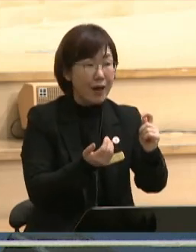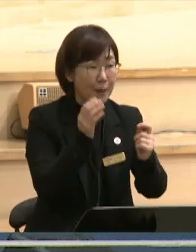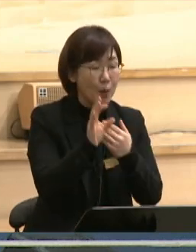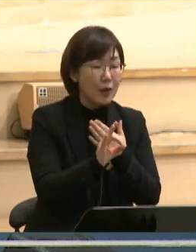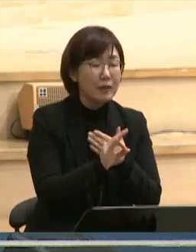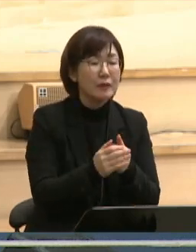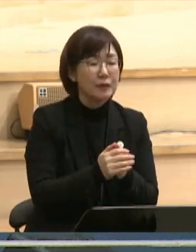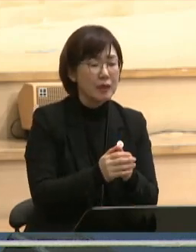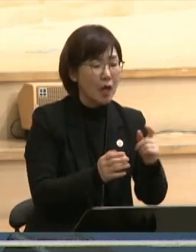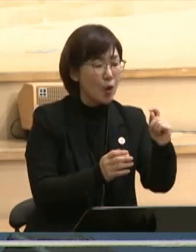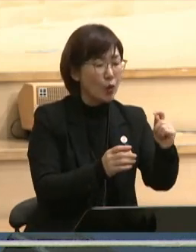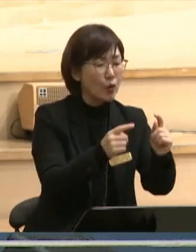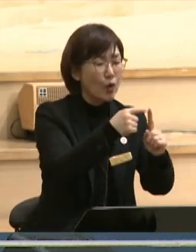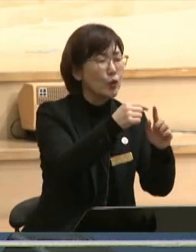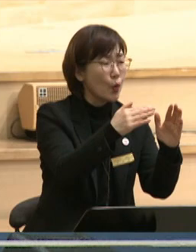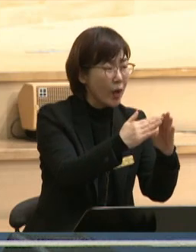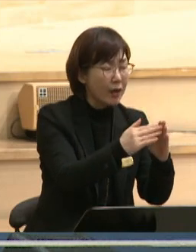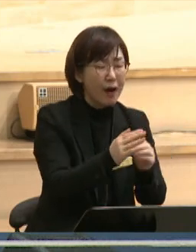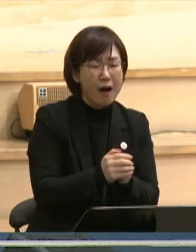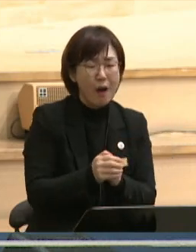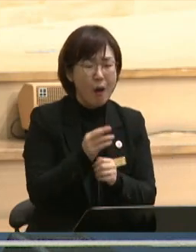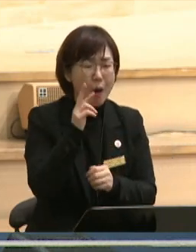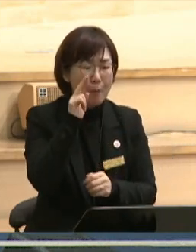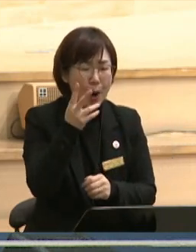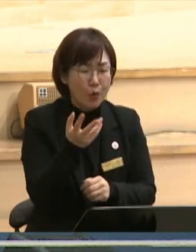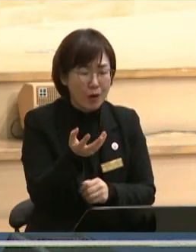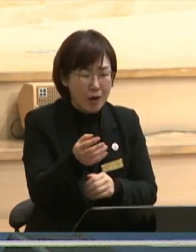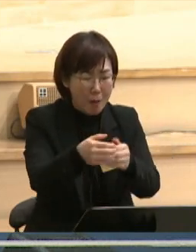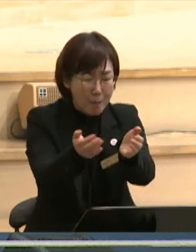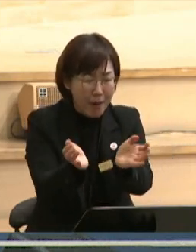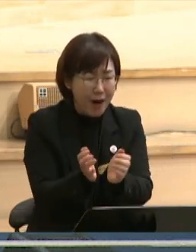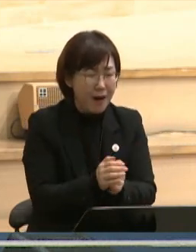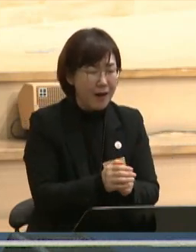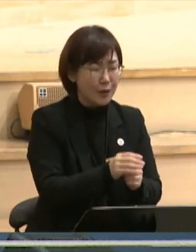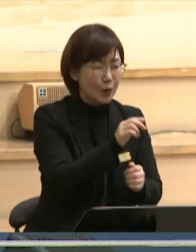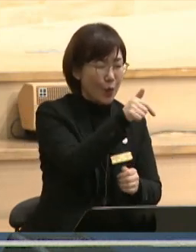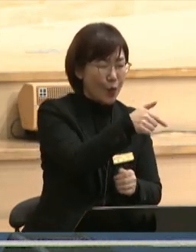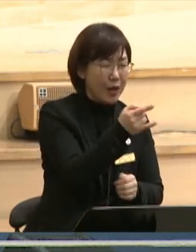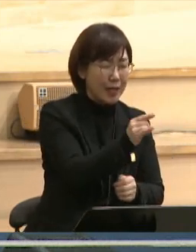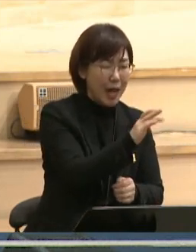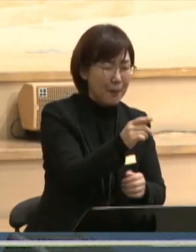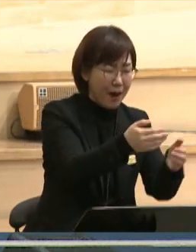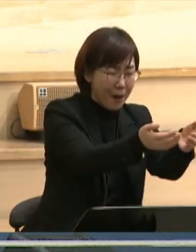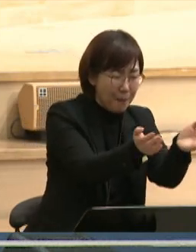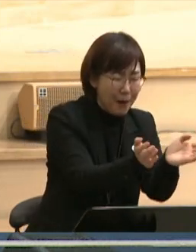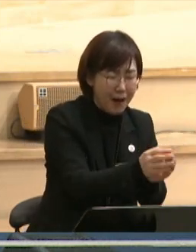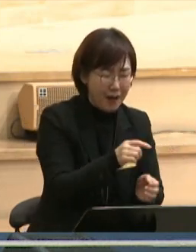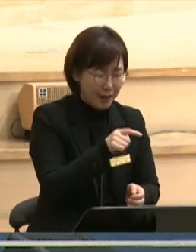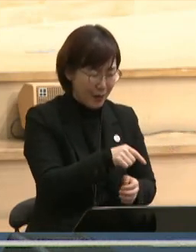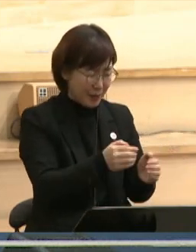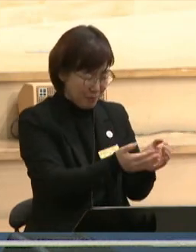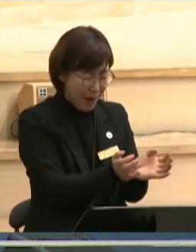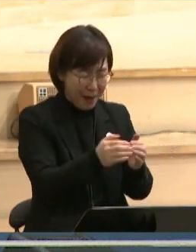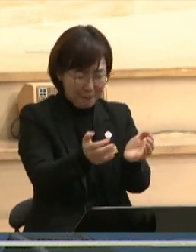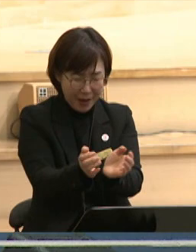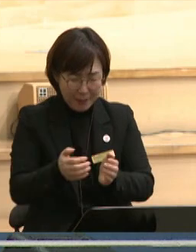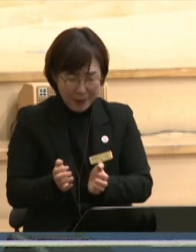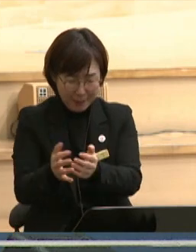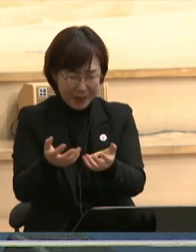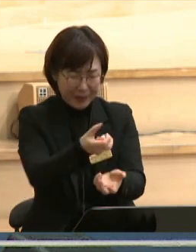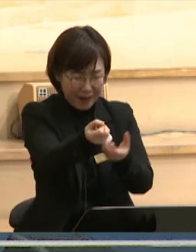바울파 개밥파 아볼로파 이도조도 아닌 사람은 에라 모르겠다 그리스도파 이렇게 해서 막 서로